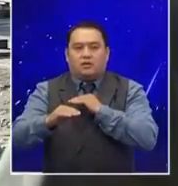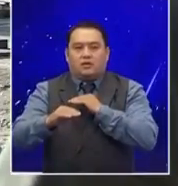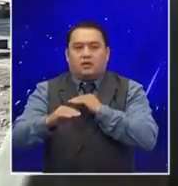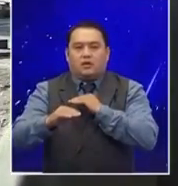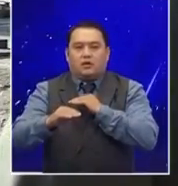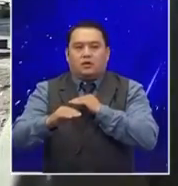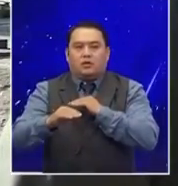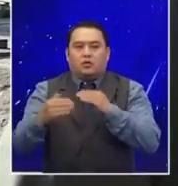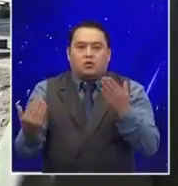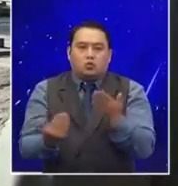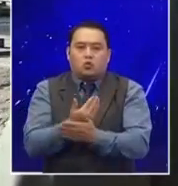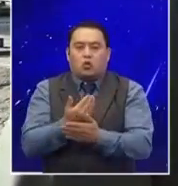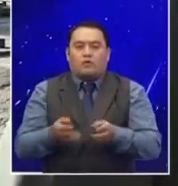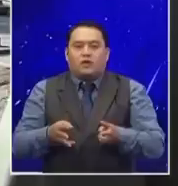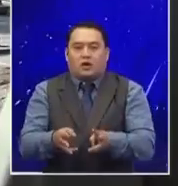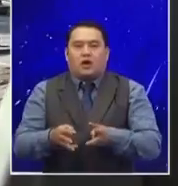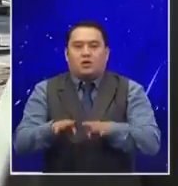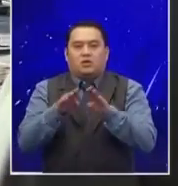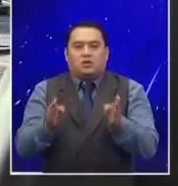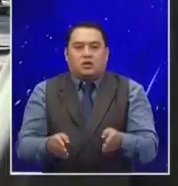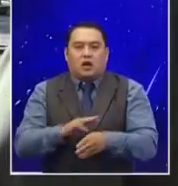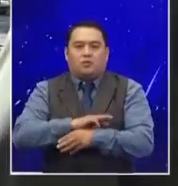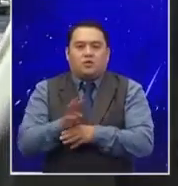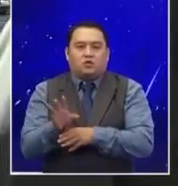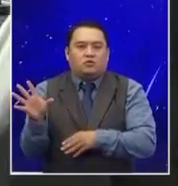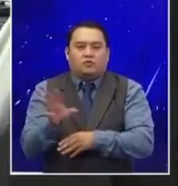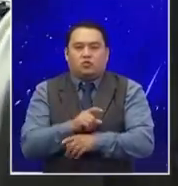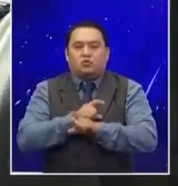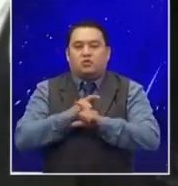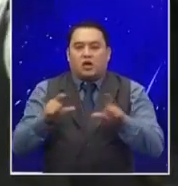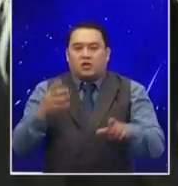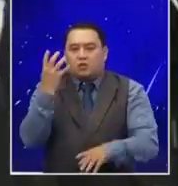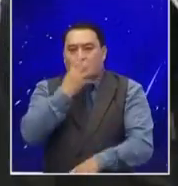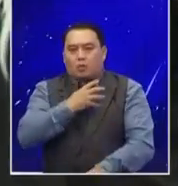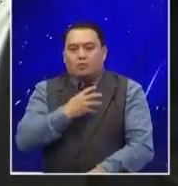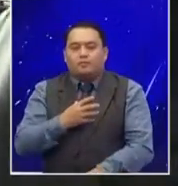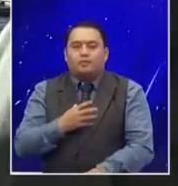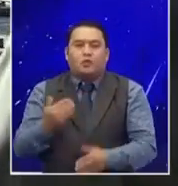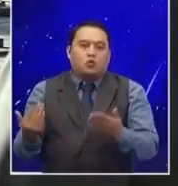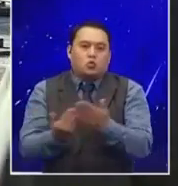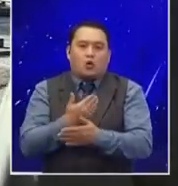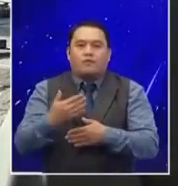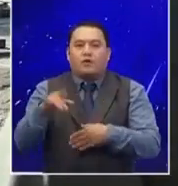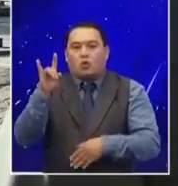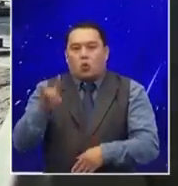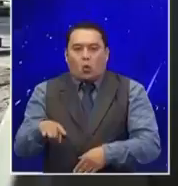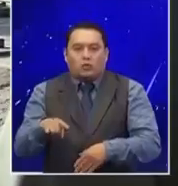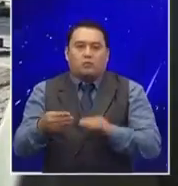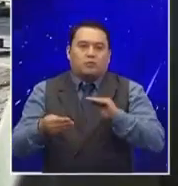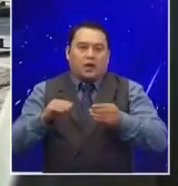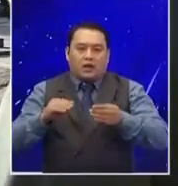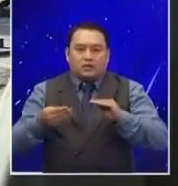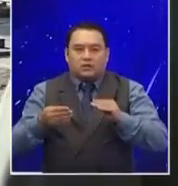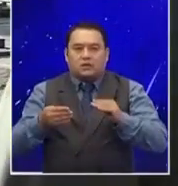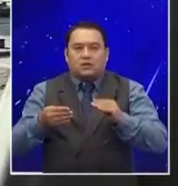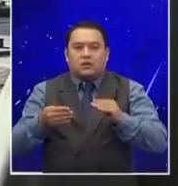Так, новый котельный будет для обеспечения всю зданию теплом. новые окна пластиковые и